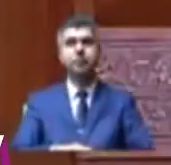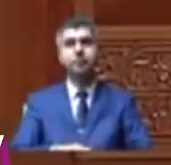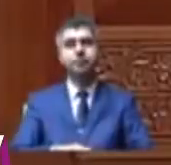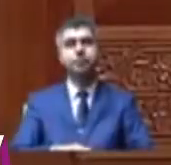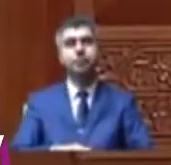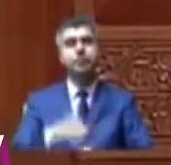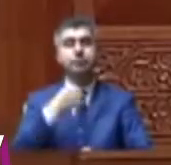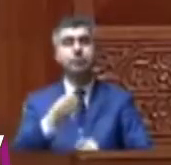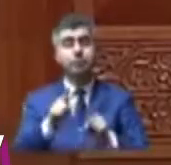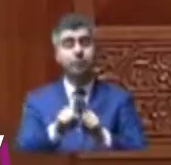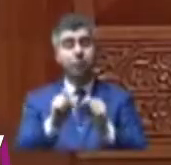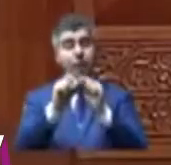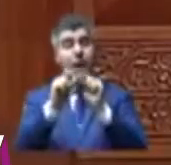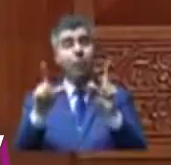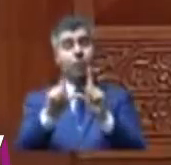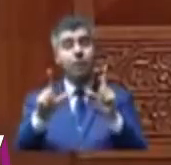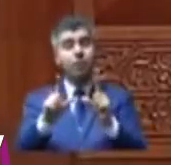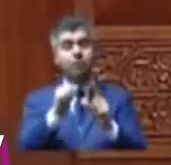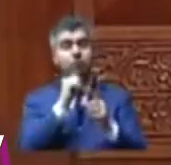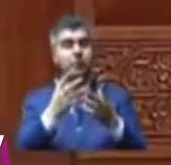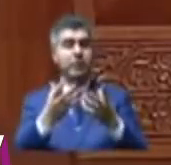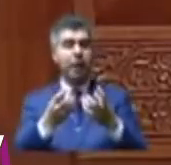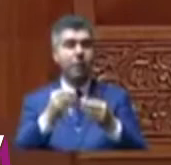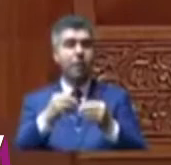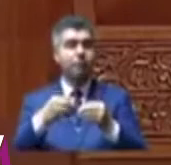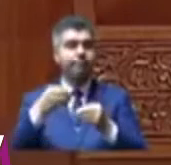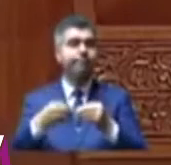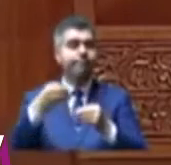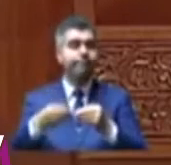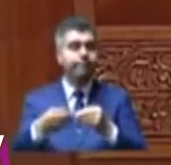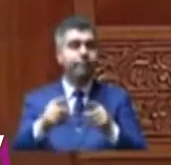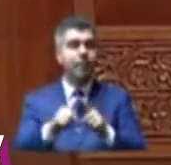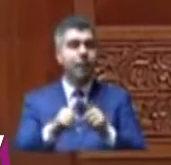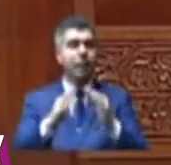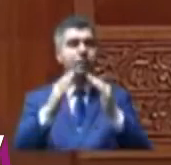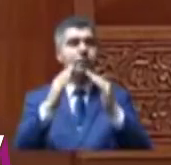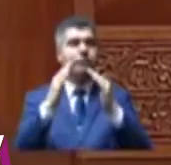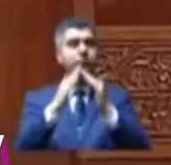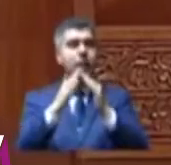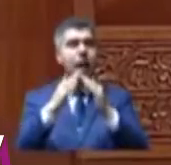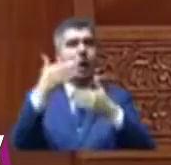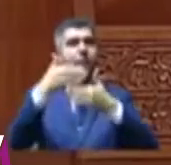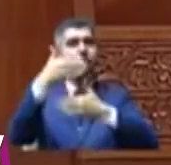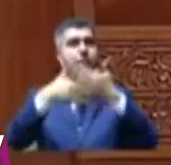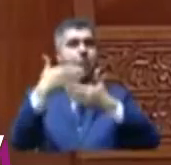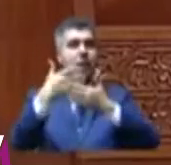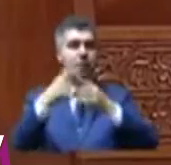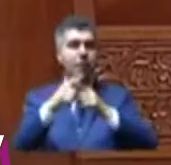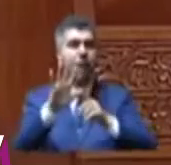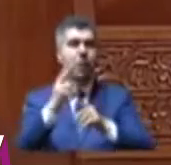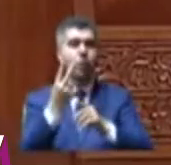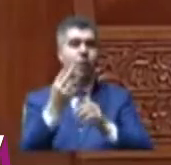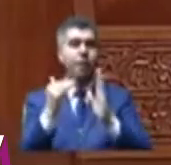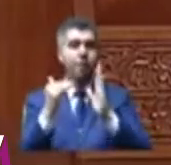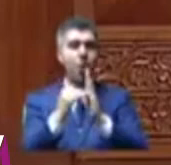بالنسبه للنماذج للاسف اللي تتعرف بعض التعطر، قطاع السكن الاقتصادي، وهنا السيد